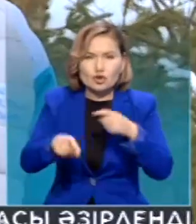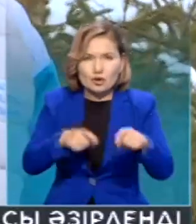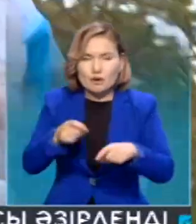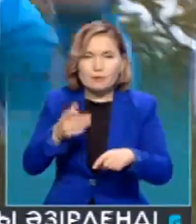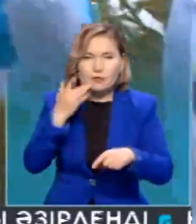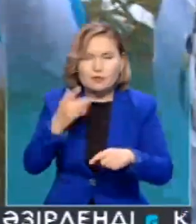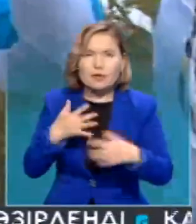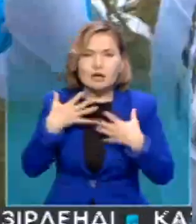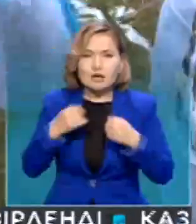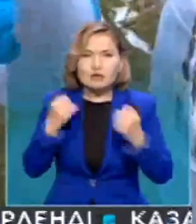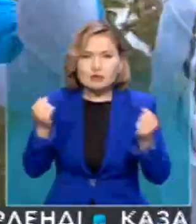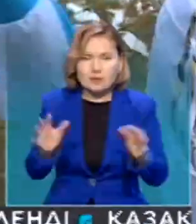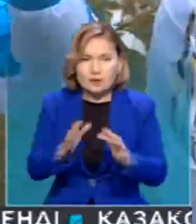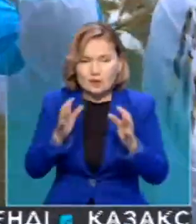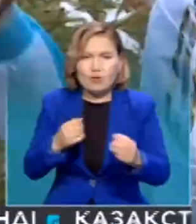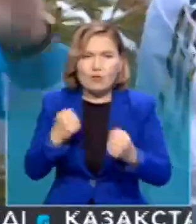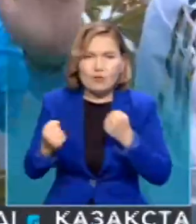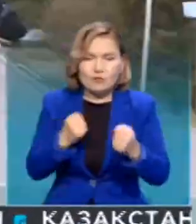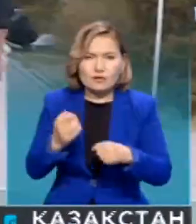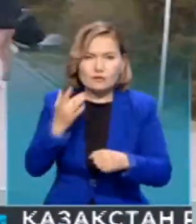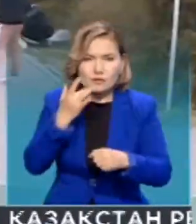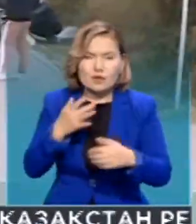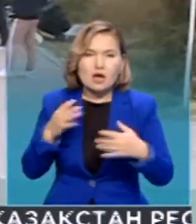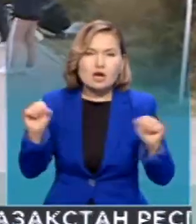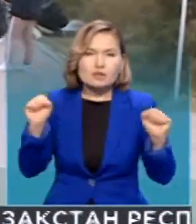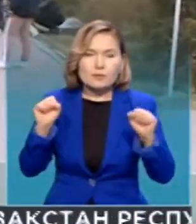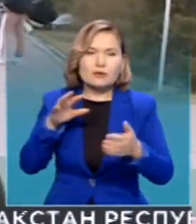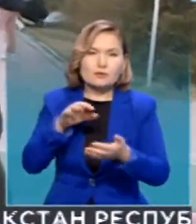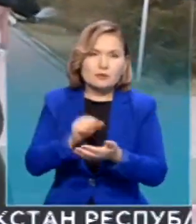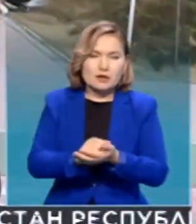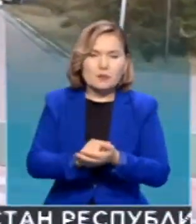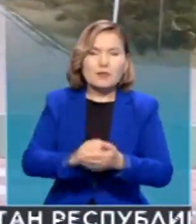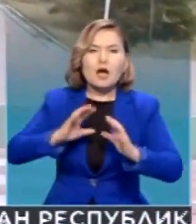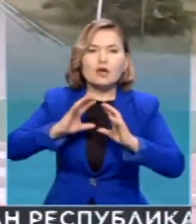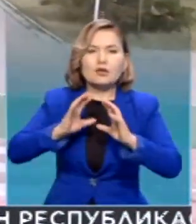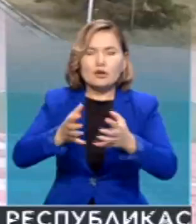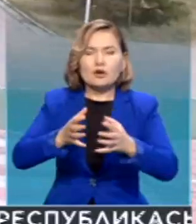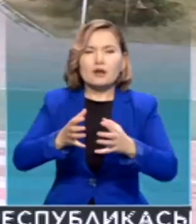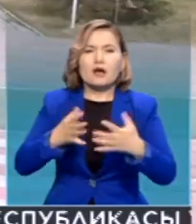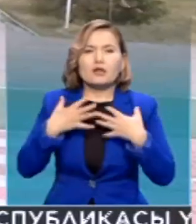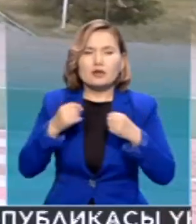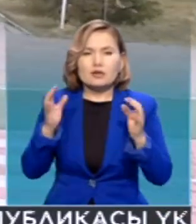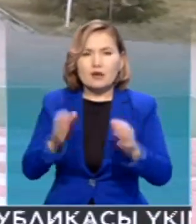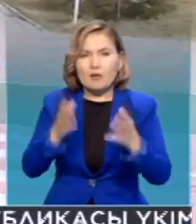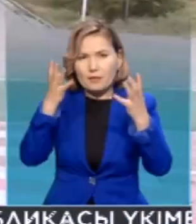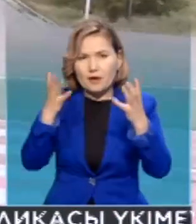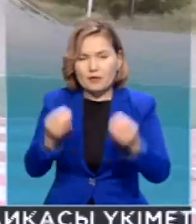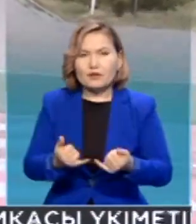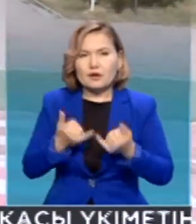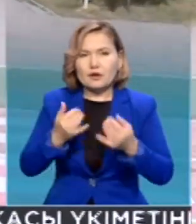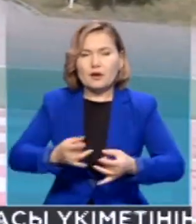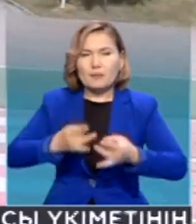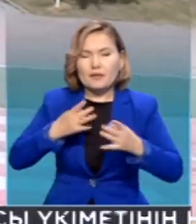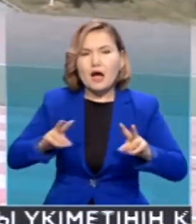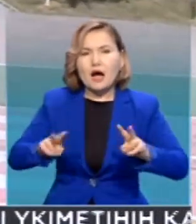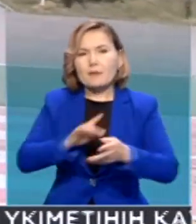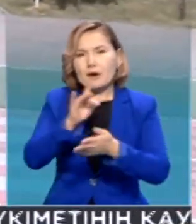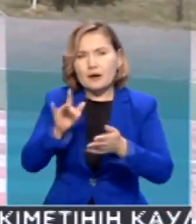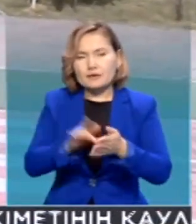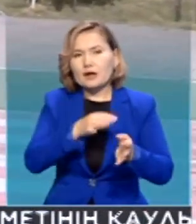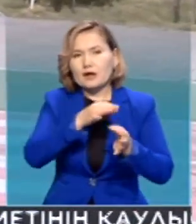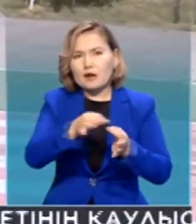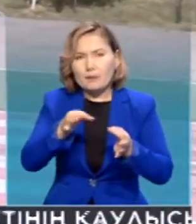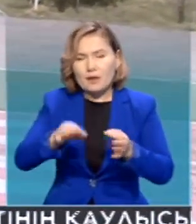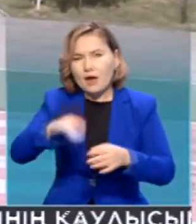осылай денсаулықты бір спортпен айналысамын. Дүниежүзілік денсаулық күніне арналған мұндай шаралар тек қана Астана қаласында